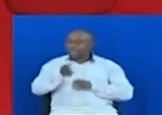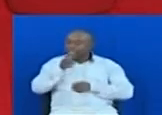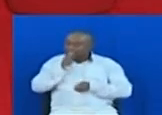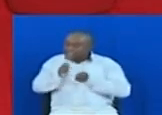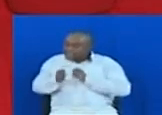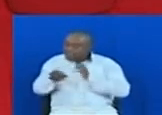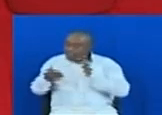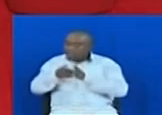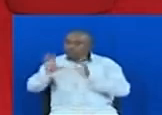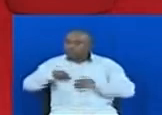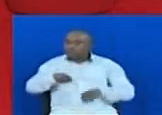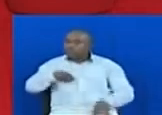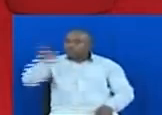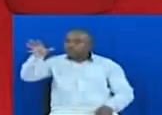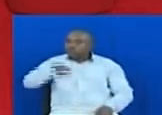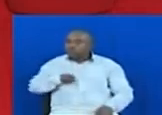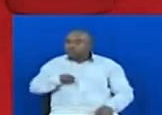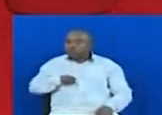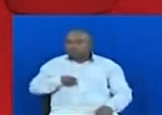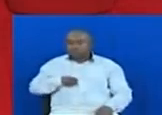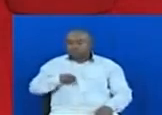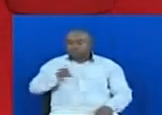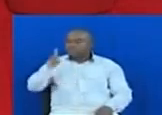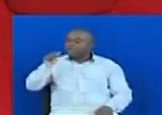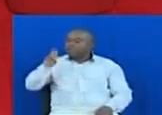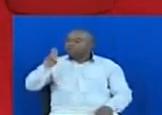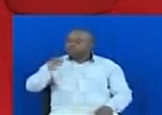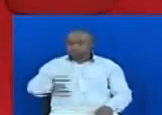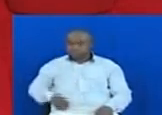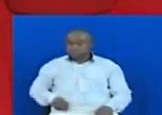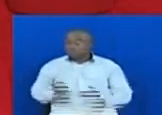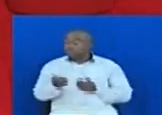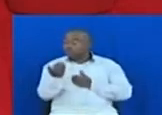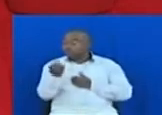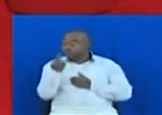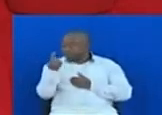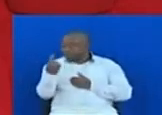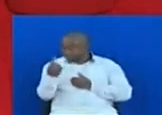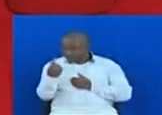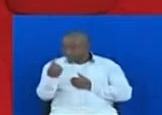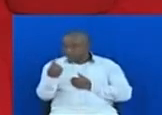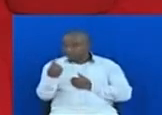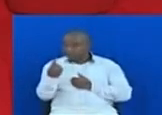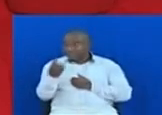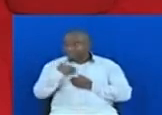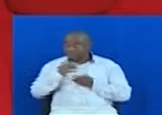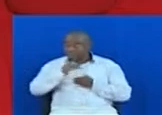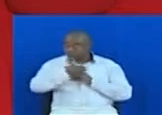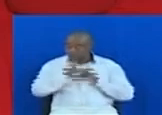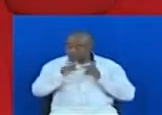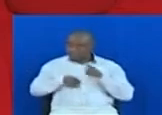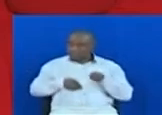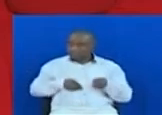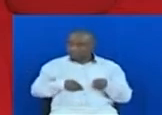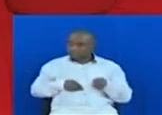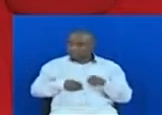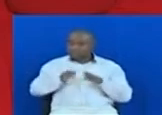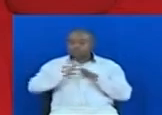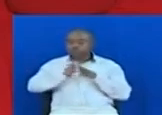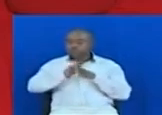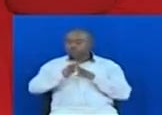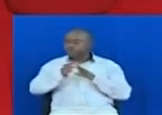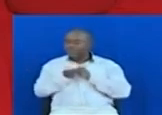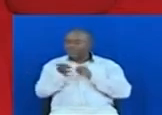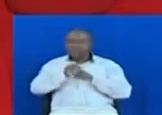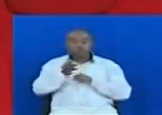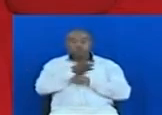unakubali. Tunakuita kwenye dawa. Sasa tusubiri kama alivyoeleza Mheshimiwa Spika, na kwa kuwa tutarudi tutatumia mbinu zozote,